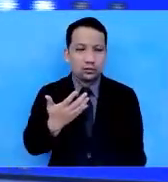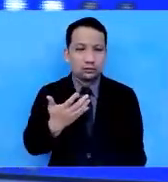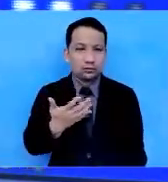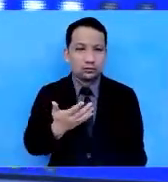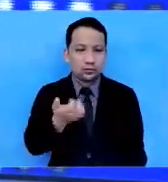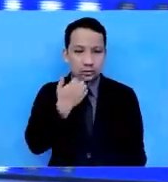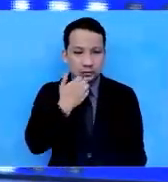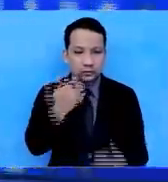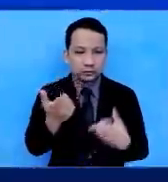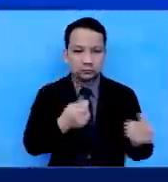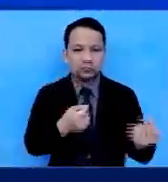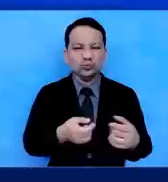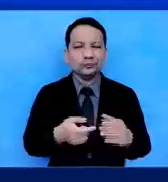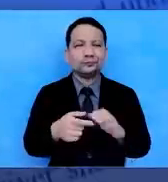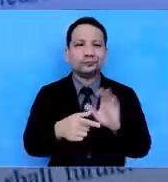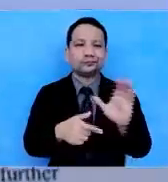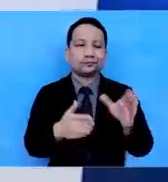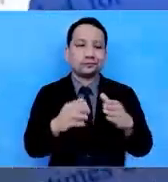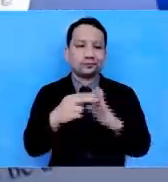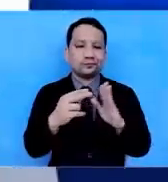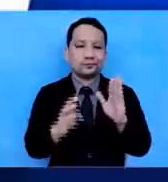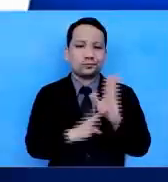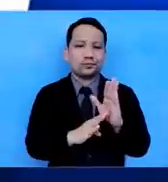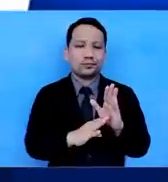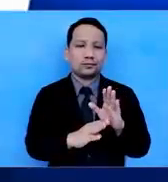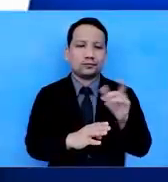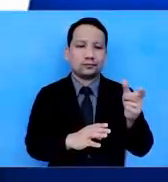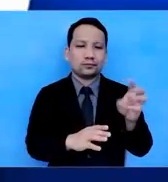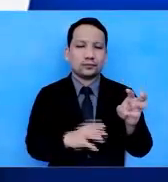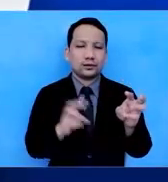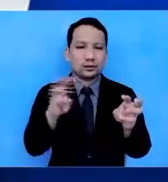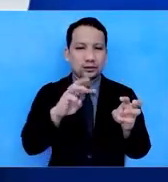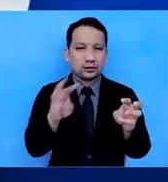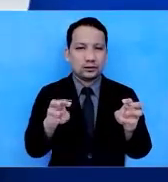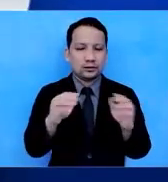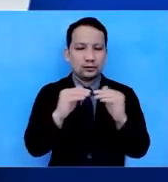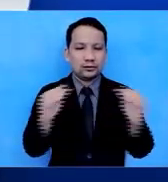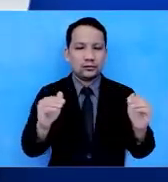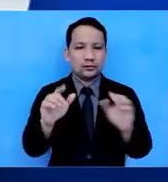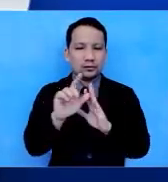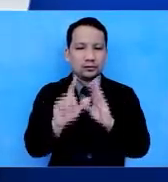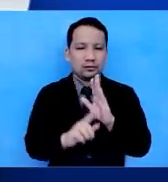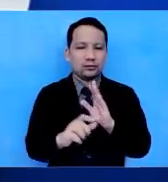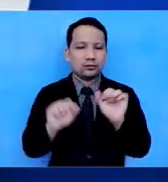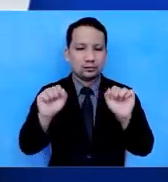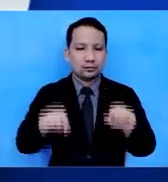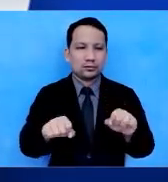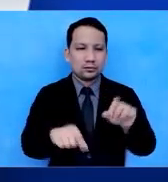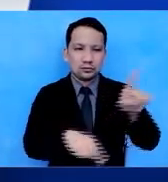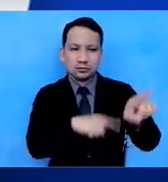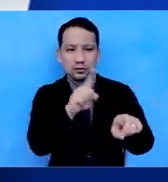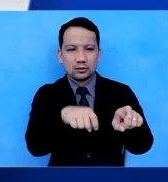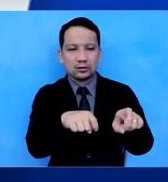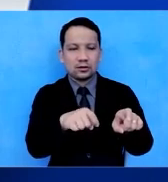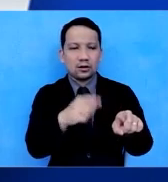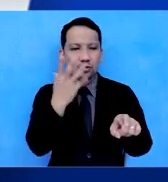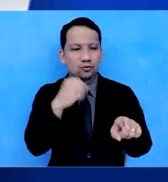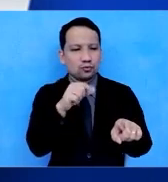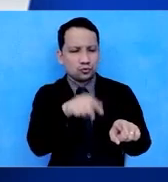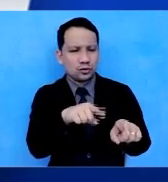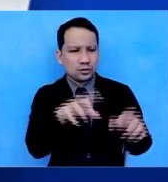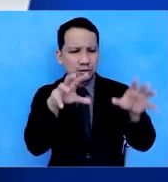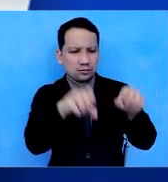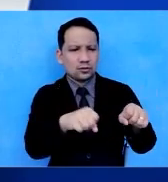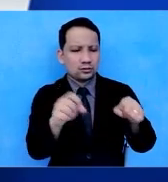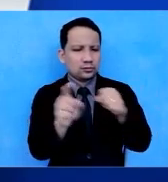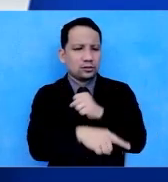batas trapiko. Sa House Bill 3366 o Fair Apprehension Act, pwedeng questionin ng mga motorista ang panghuhuli